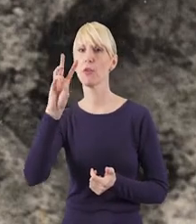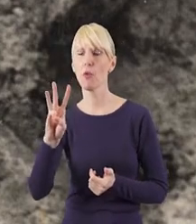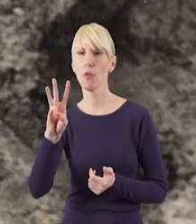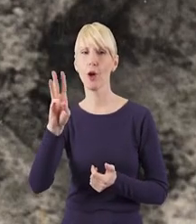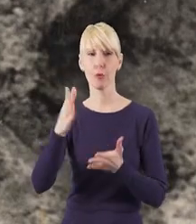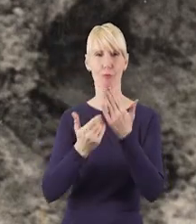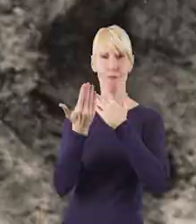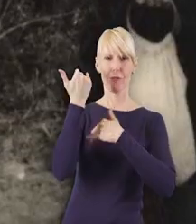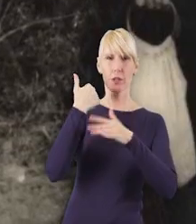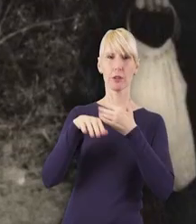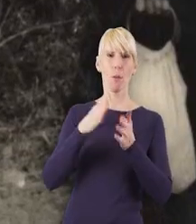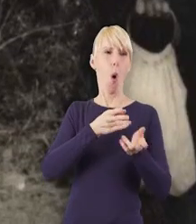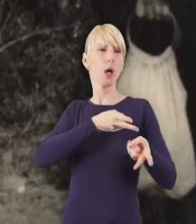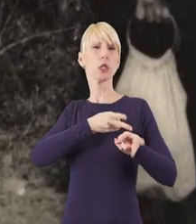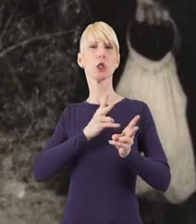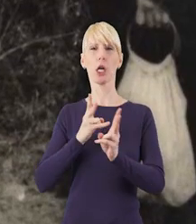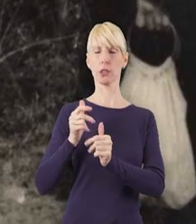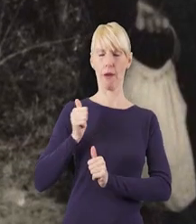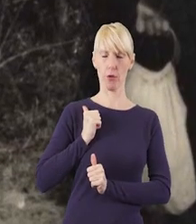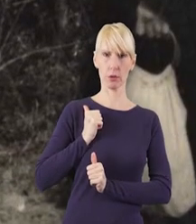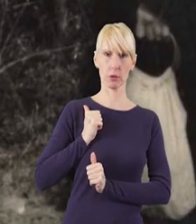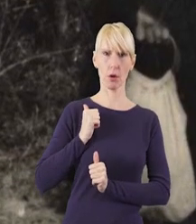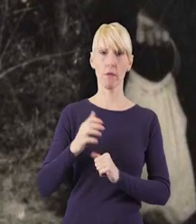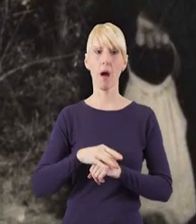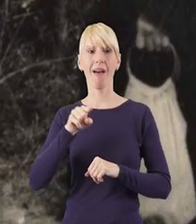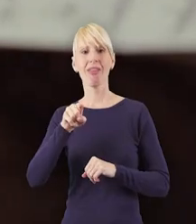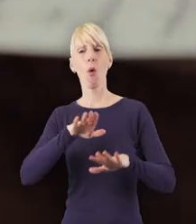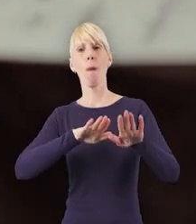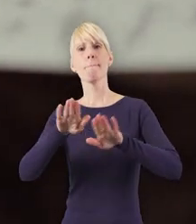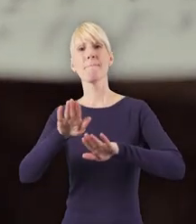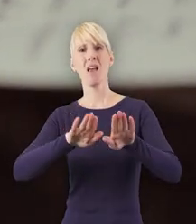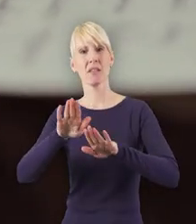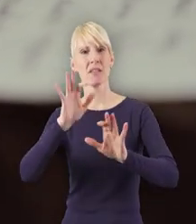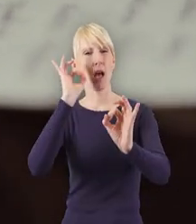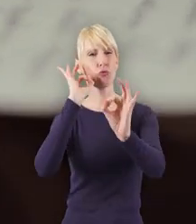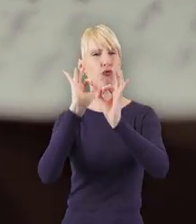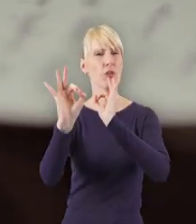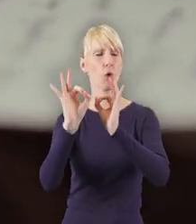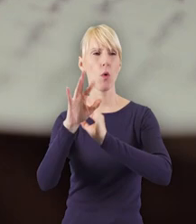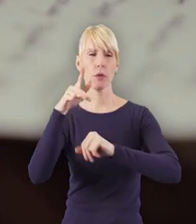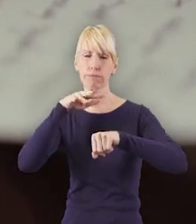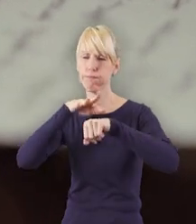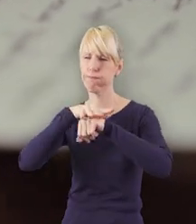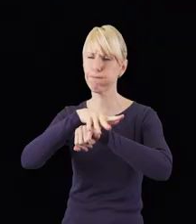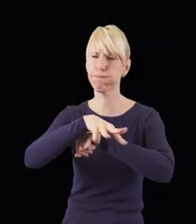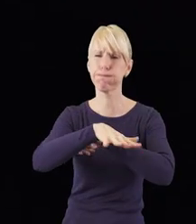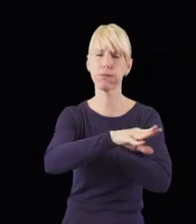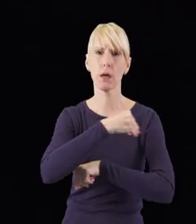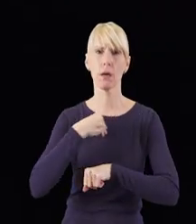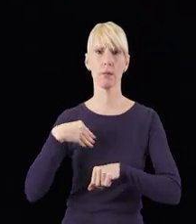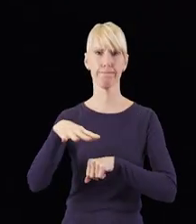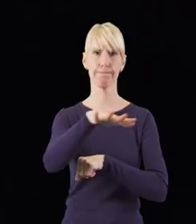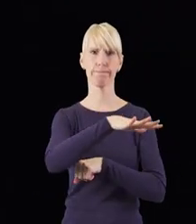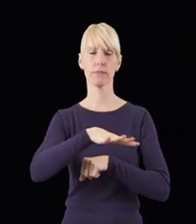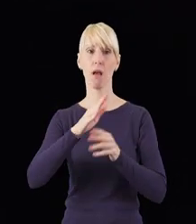znajdowała się strzelnica wojskowa. Miejsce to jest szczególnie naznaczone krwią Polaków, bo również